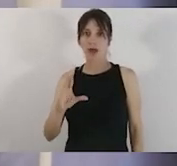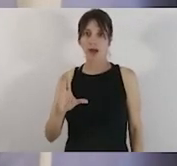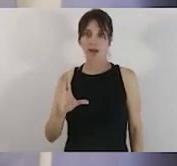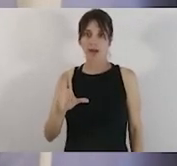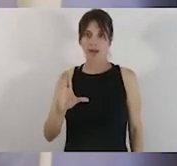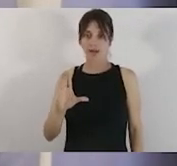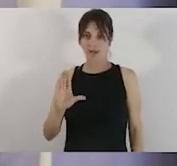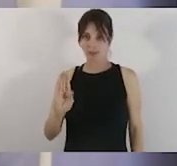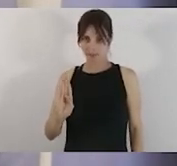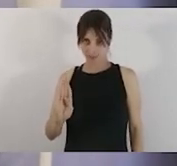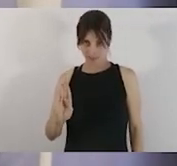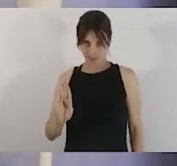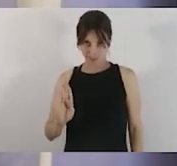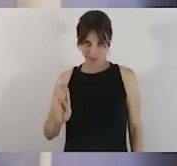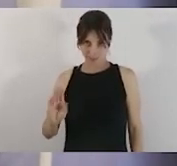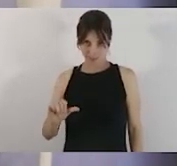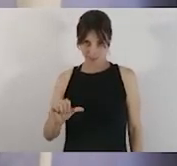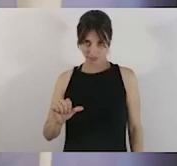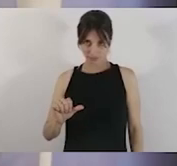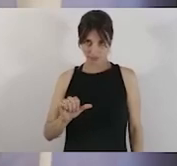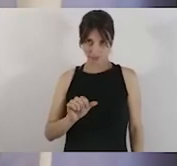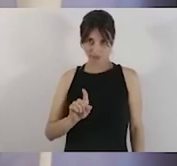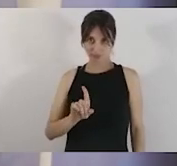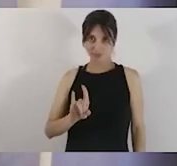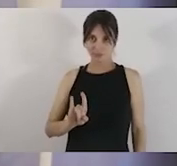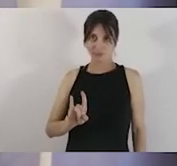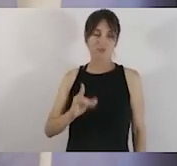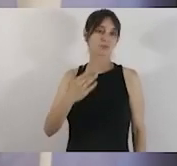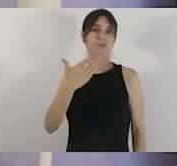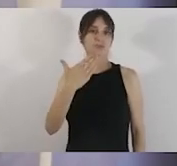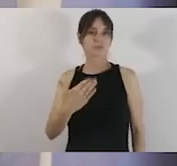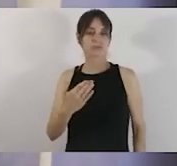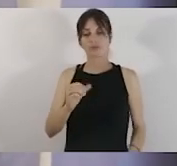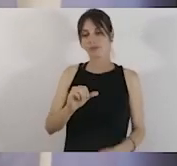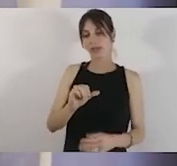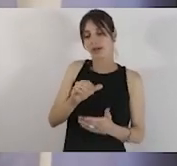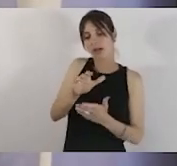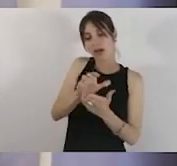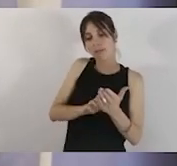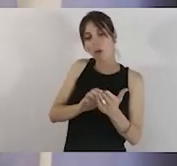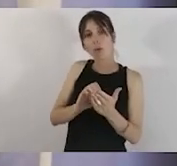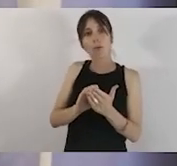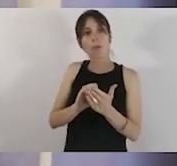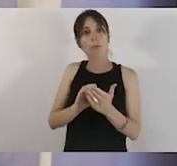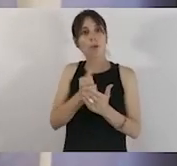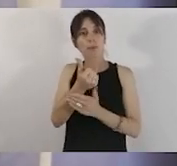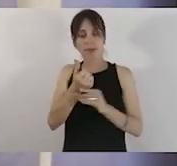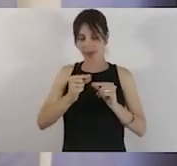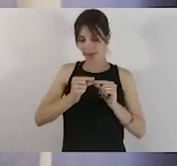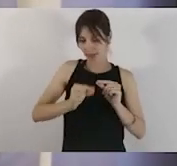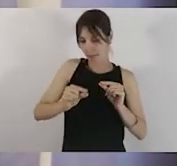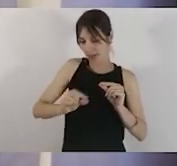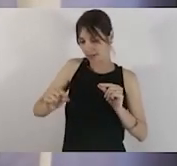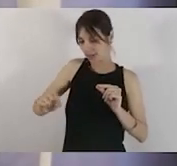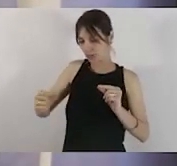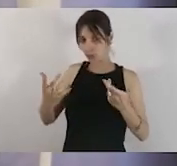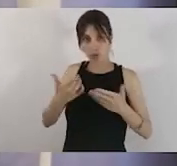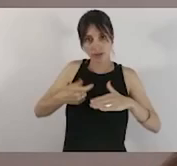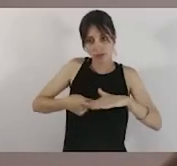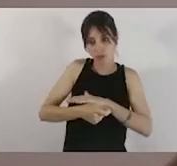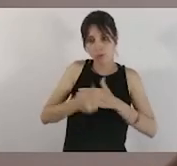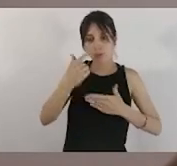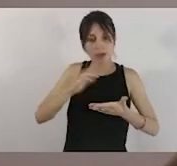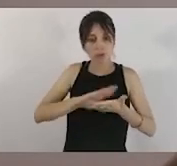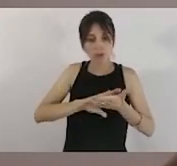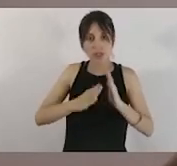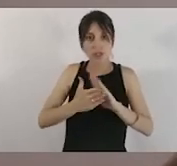Merci, Madame la maire. Ce rapport présente une première répartition de subventions à toutes les